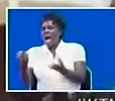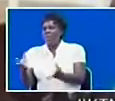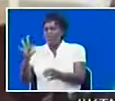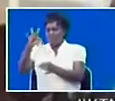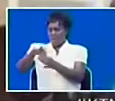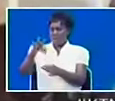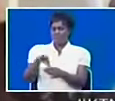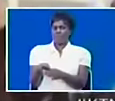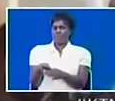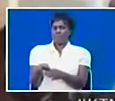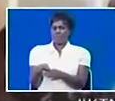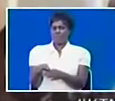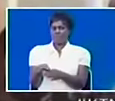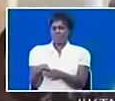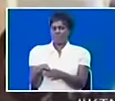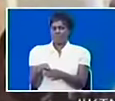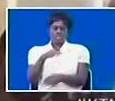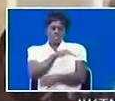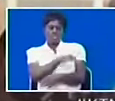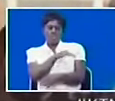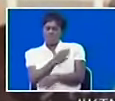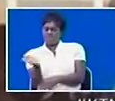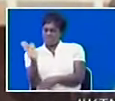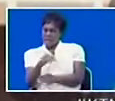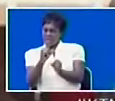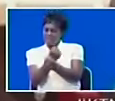msari ya kuchungie. Alafu jiona Arusha ikiwa salama.